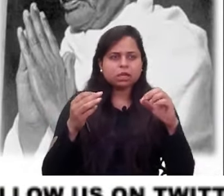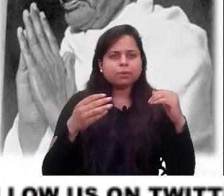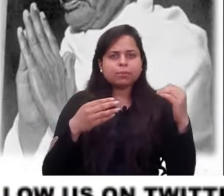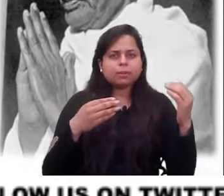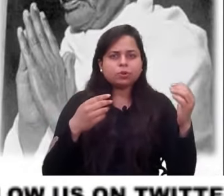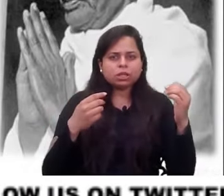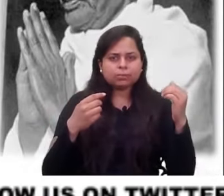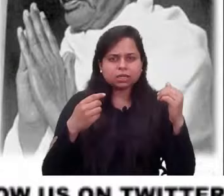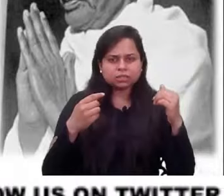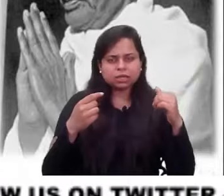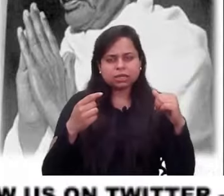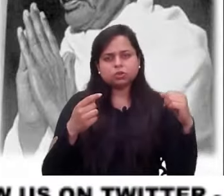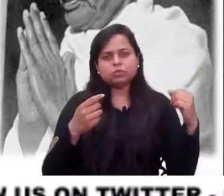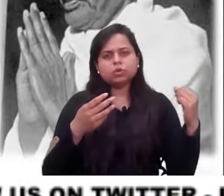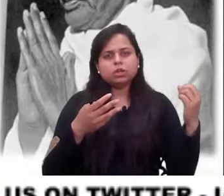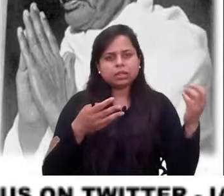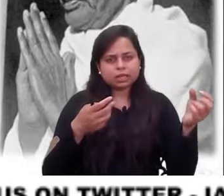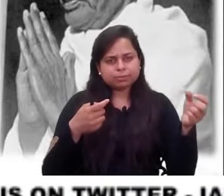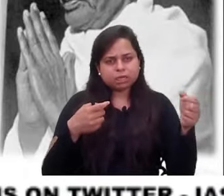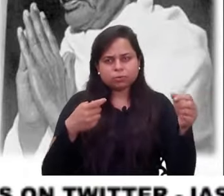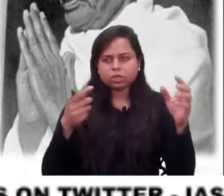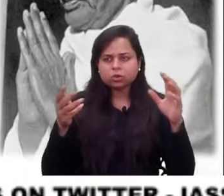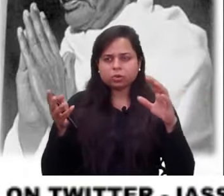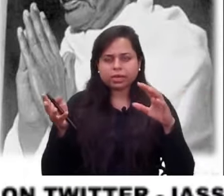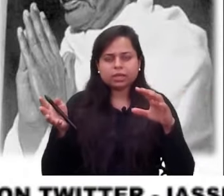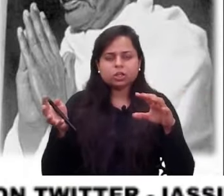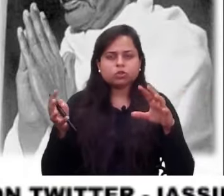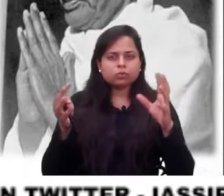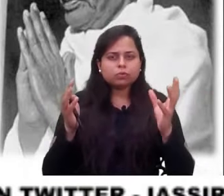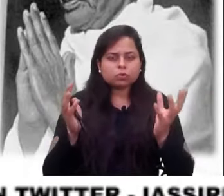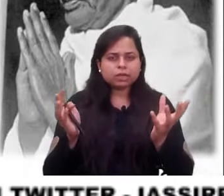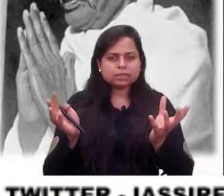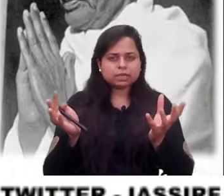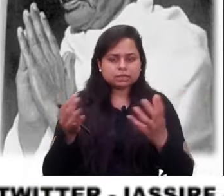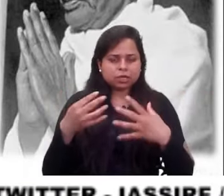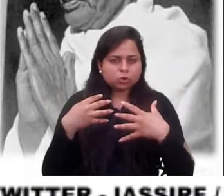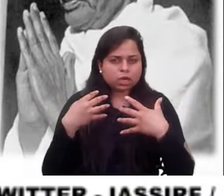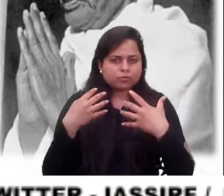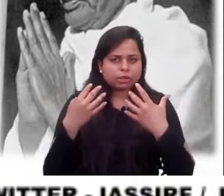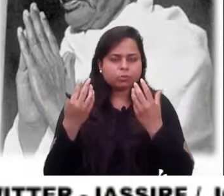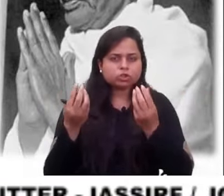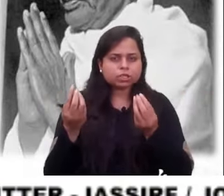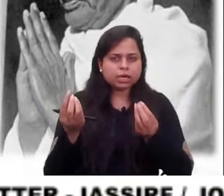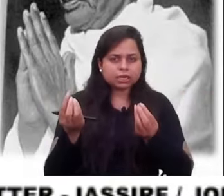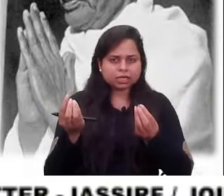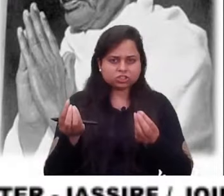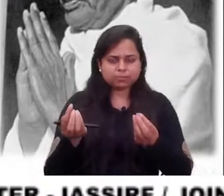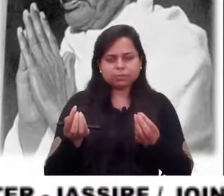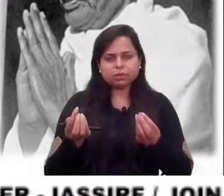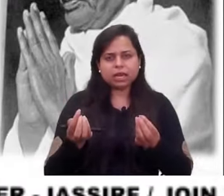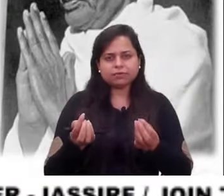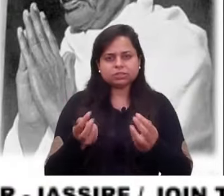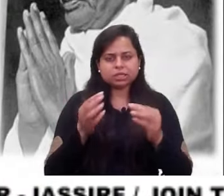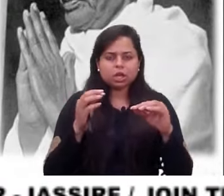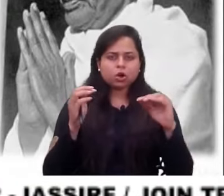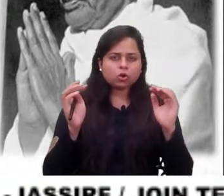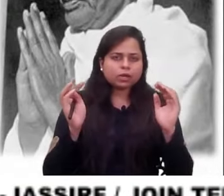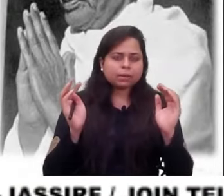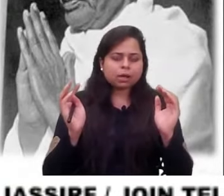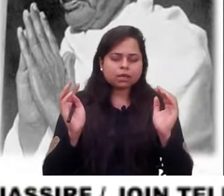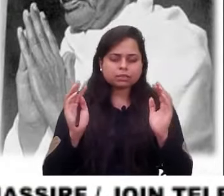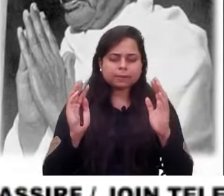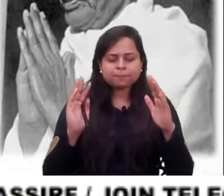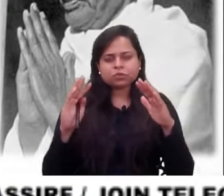घृणा की बात करें तो वह लोग हैं तो उनको लैंग्वेज